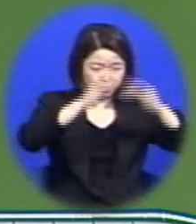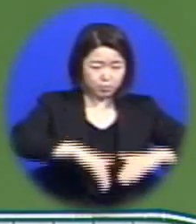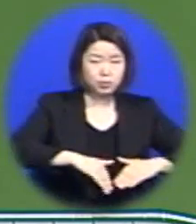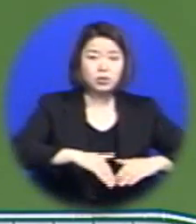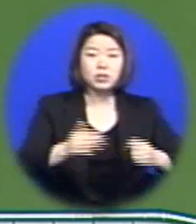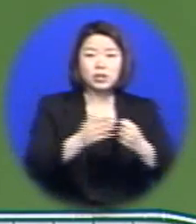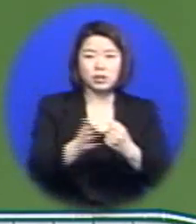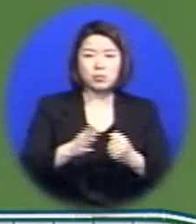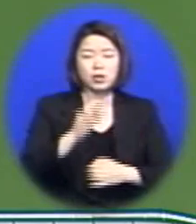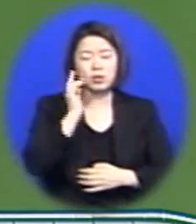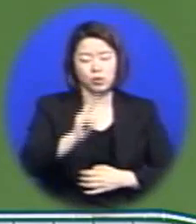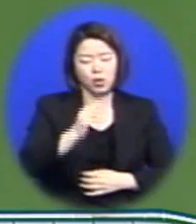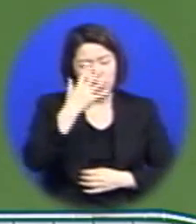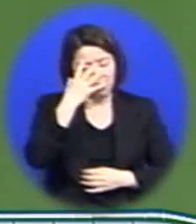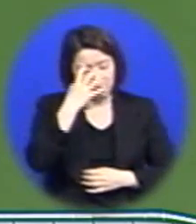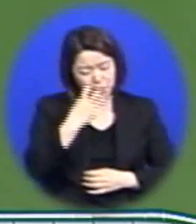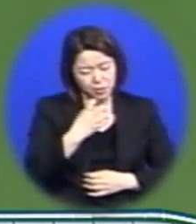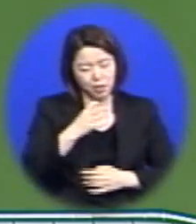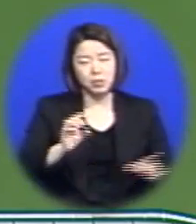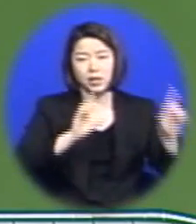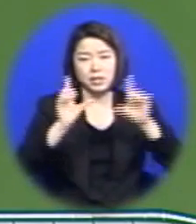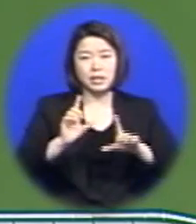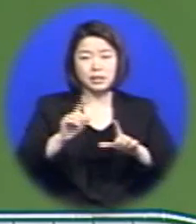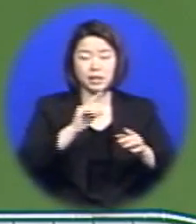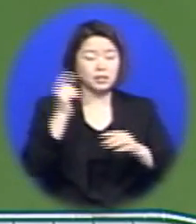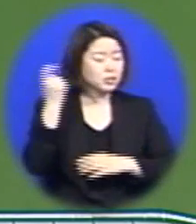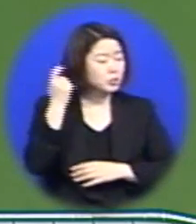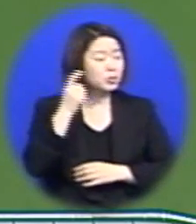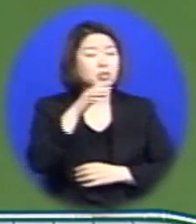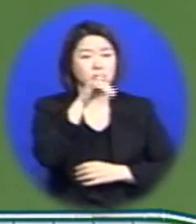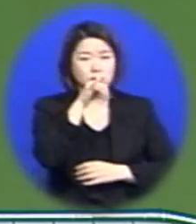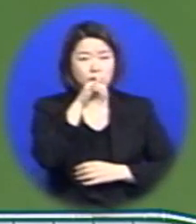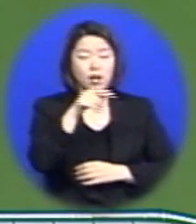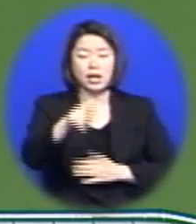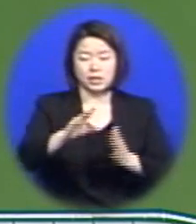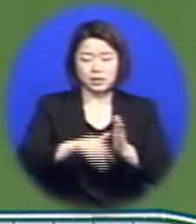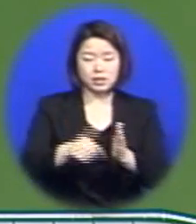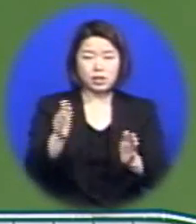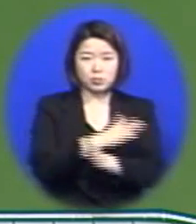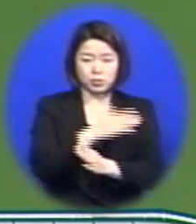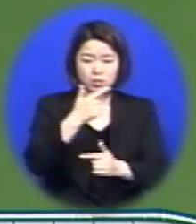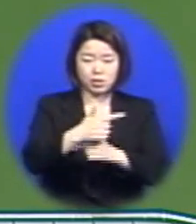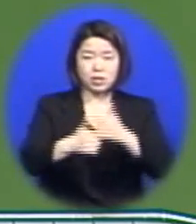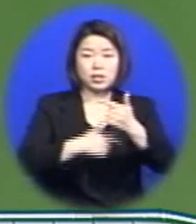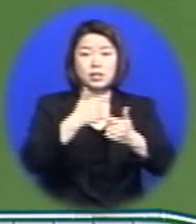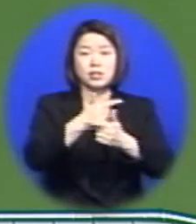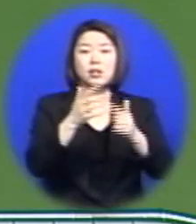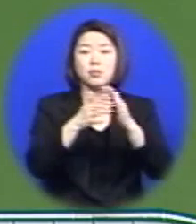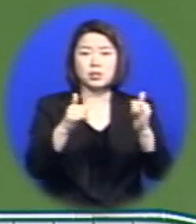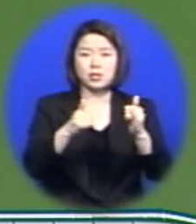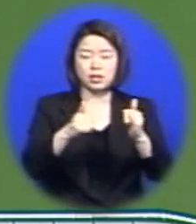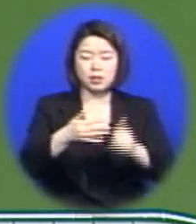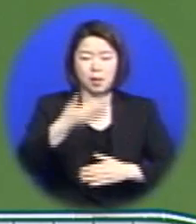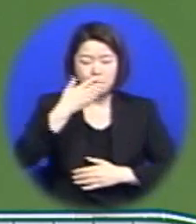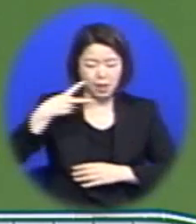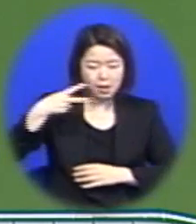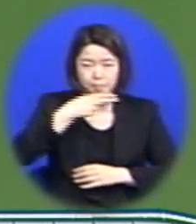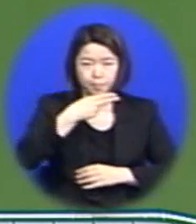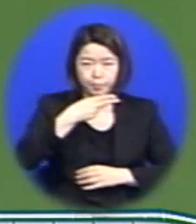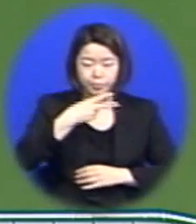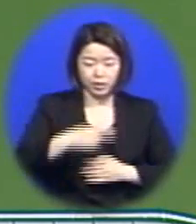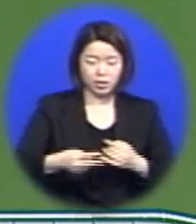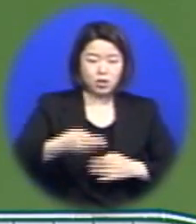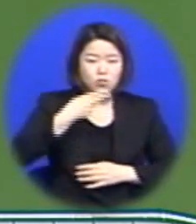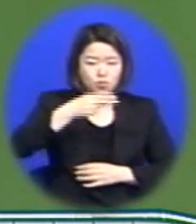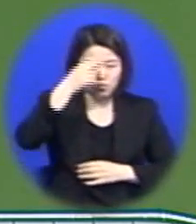때문에 너무너무 비참하게 산다는 소식을 들었어 그때부터 느헤미야는 금식에 들어갑니다 술맡은